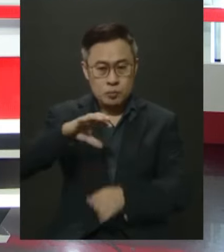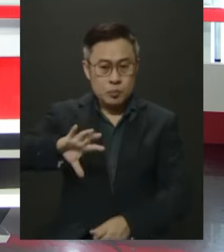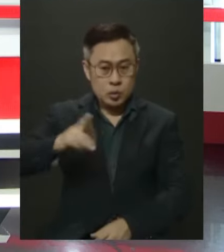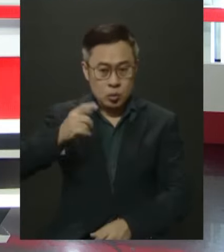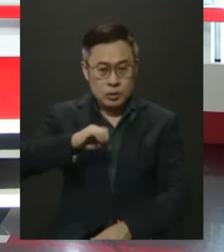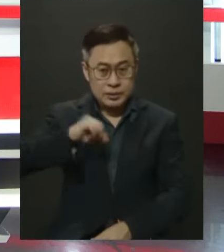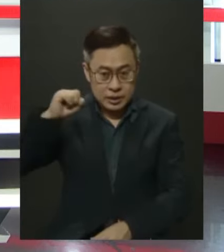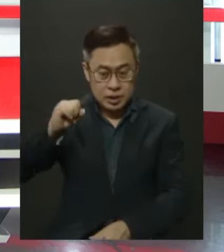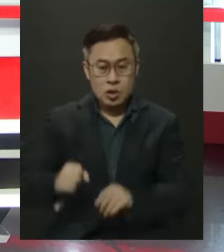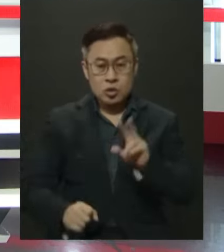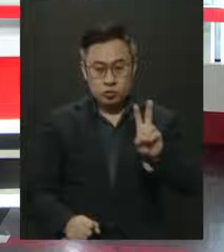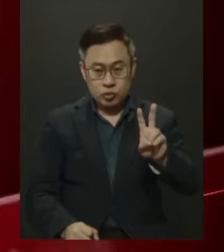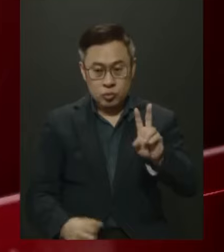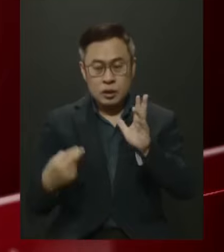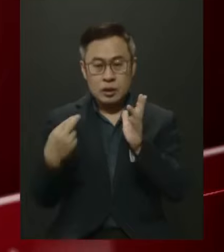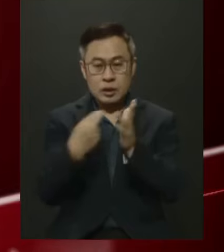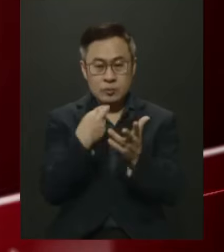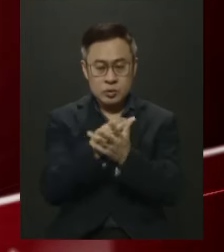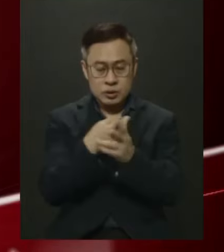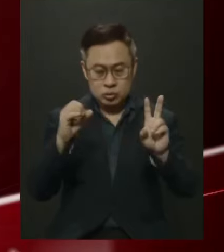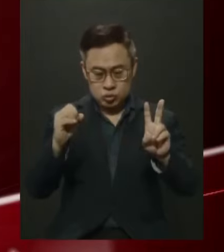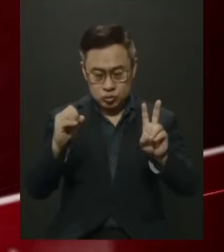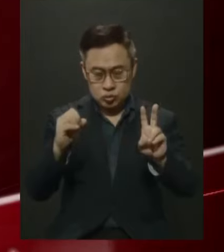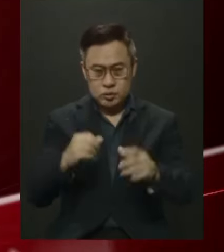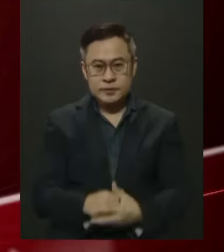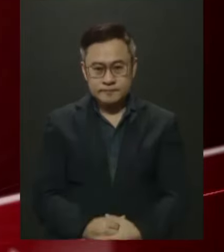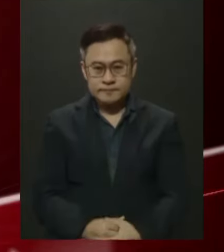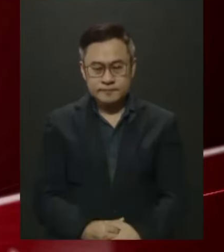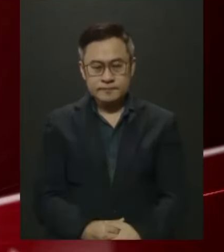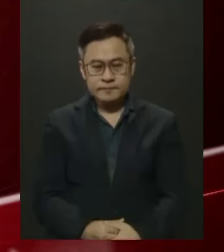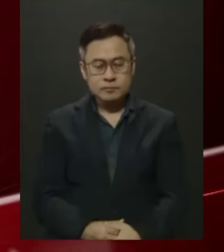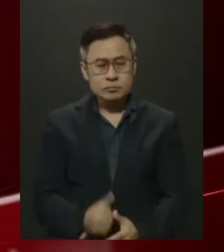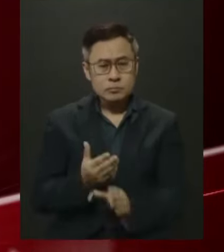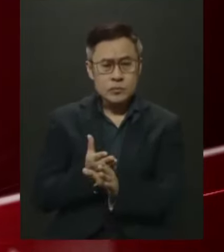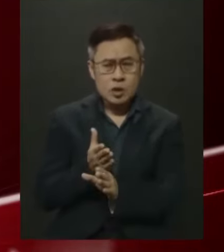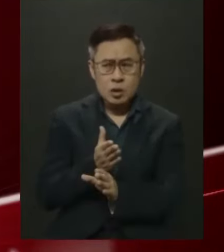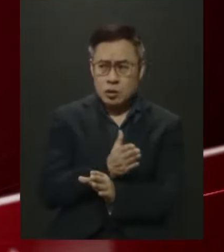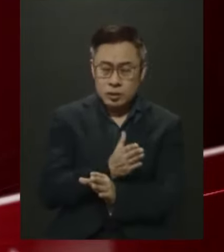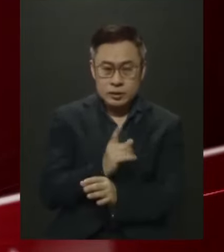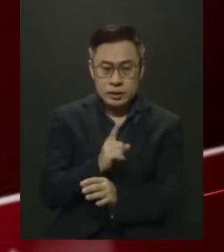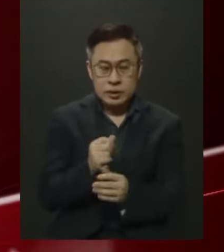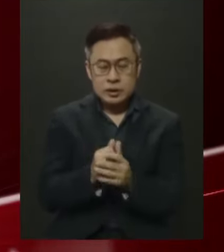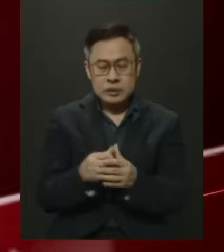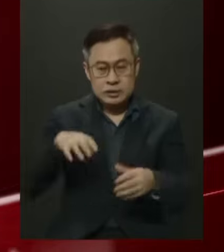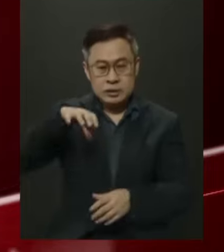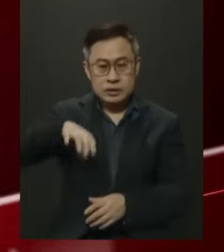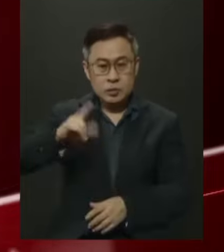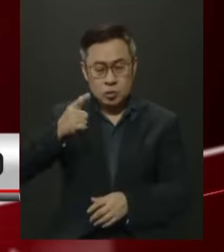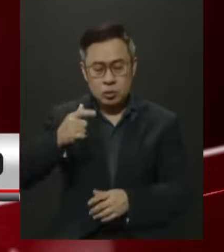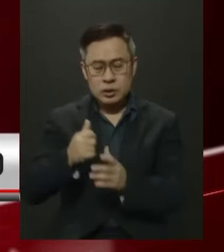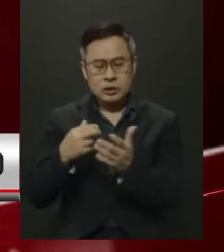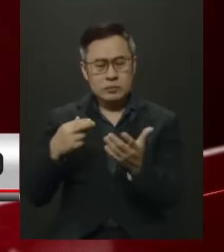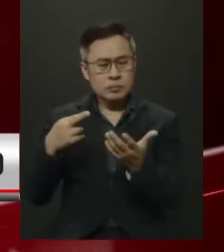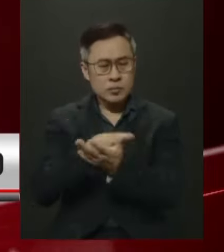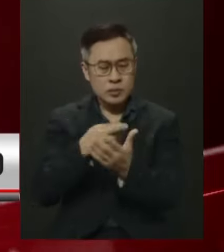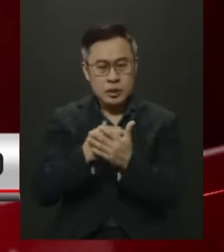ประตูต่อ0ครับโดยก่อนลงสนามในคู่นี้เนี่ยก็มี4แต้มจากการชนะ1เสมอ1แพ้1เท่ากันนะครับ